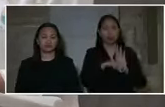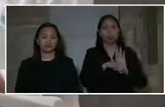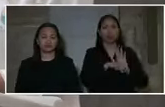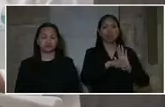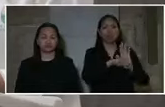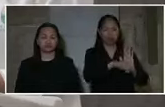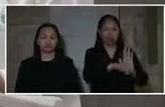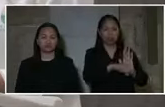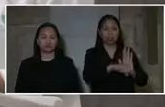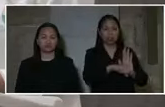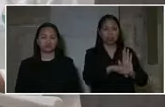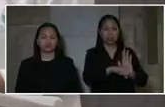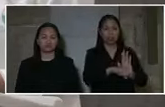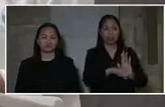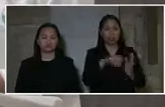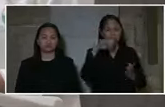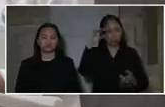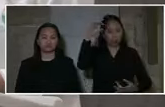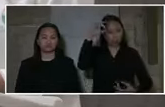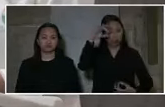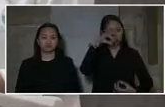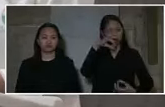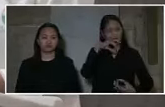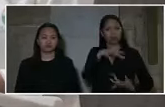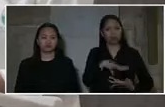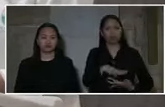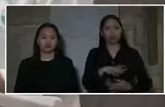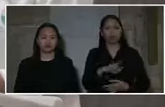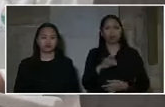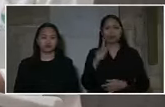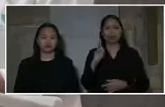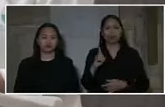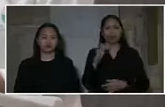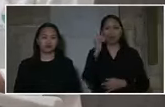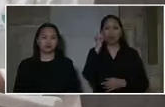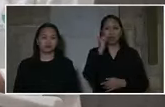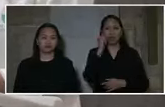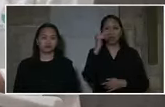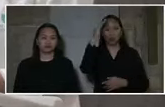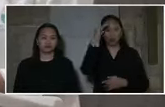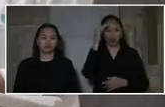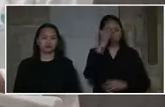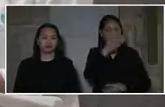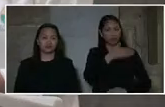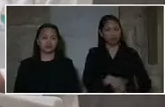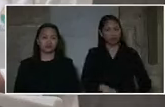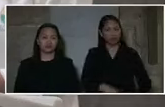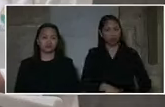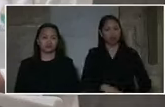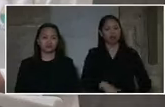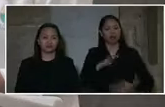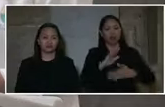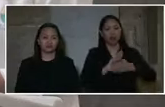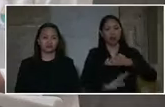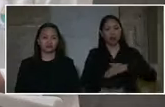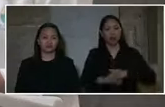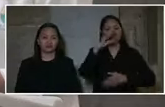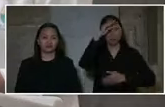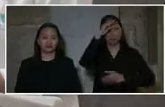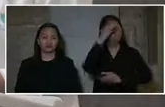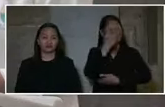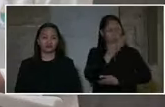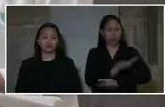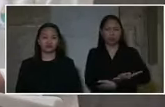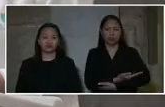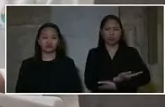palatandaan. Maglilihi ang isang dalaga at manganganak ng lalaki, at